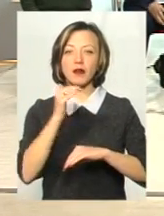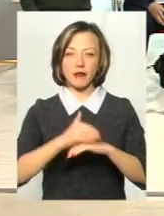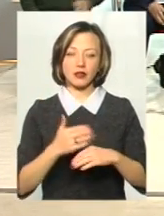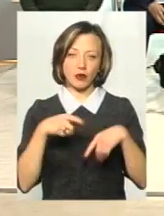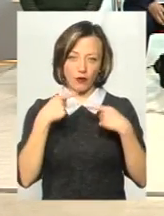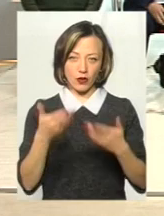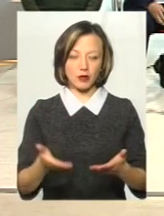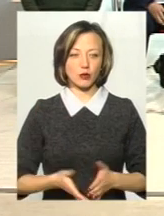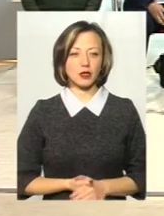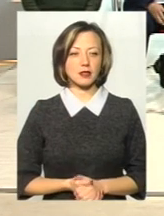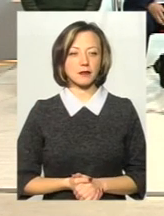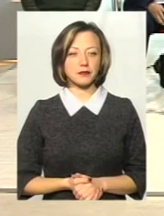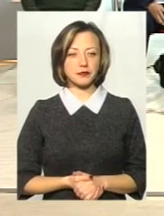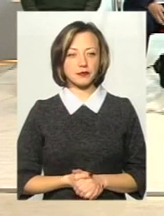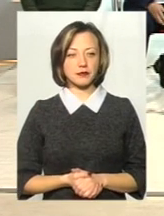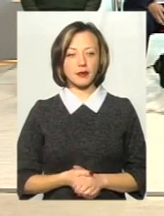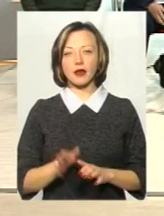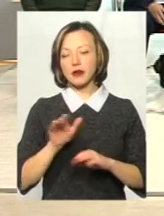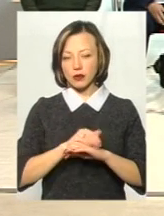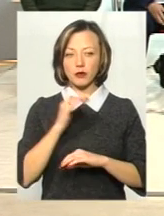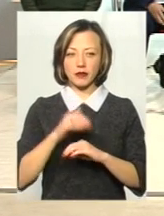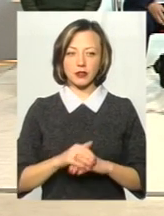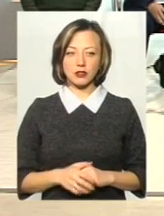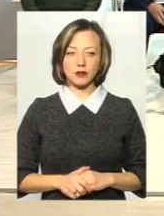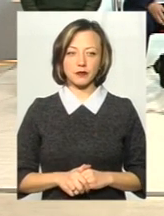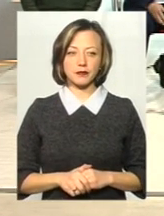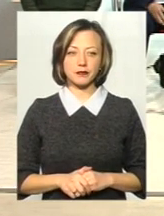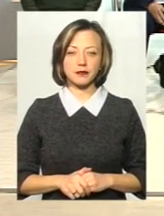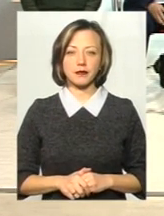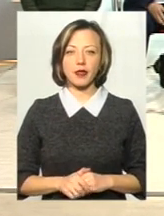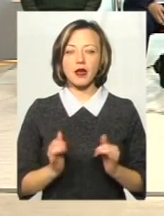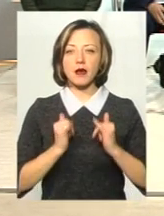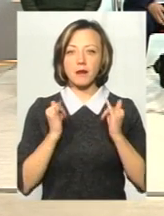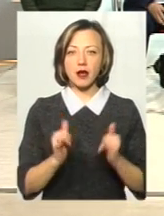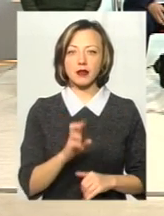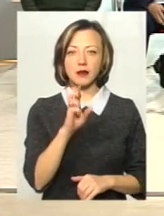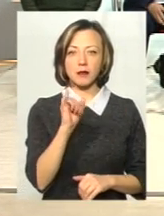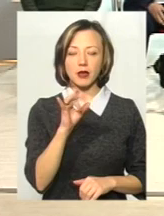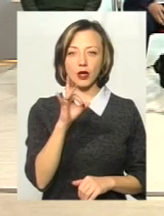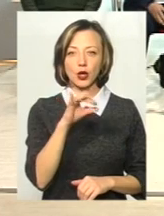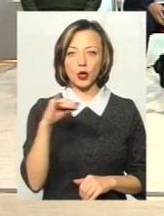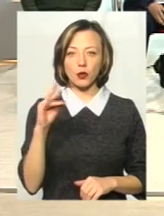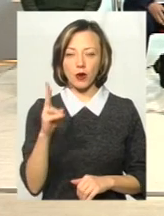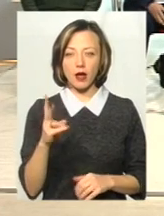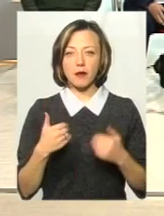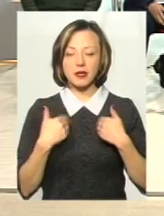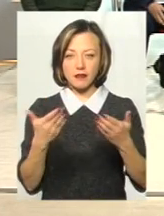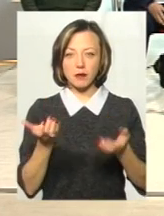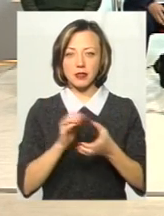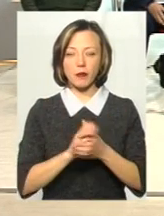ви в ефірі. Говоріть, будь ласка. Добрий вечір. Добрий вечір. Пане Бирюк, ми з вами знайомі з 90-х